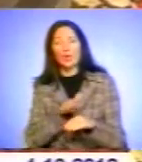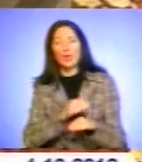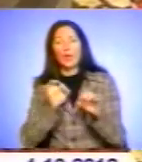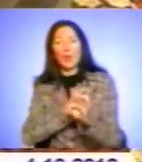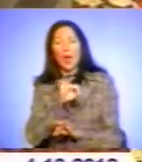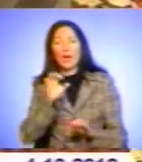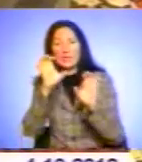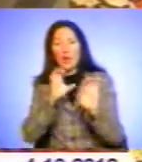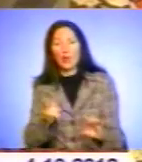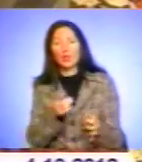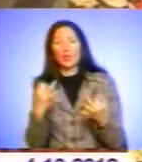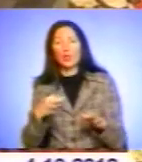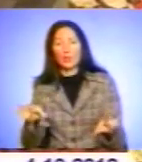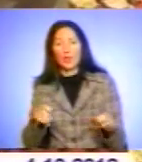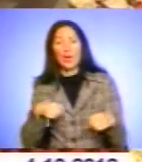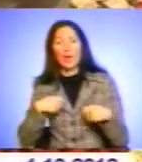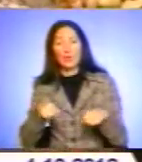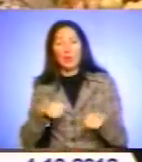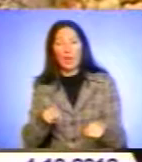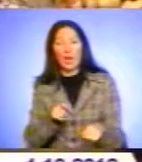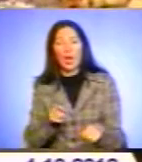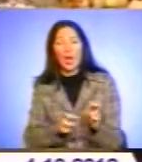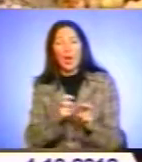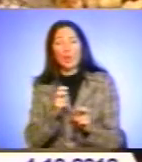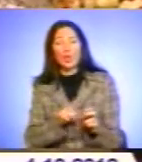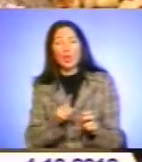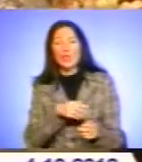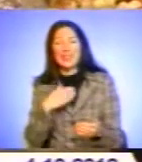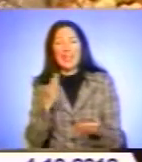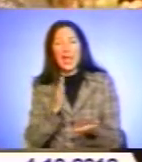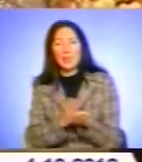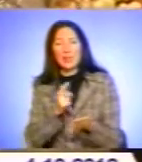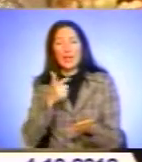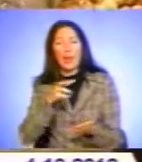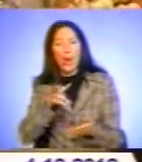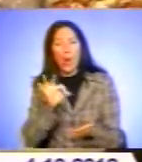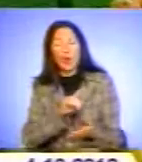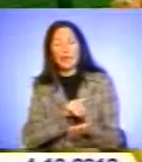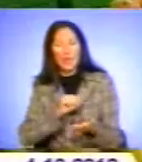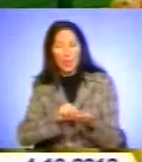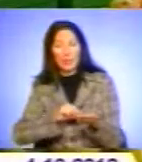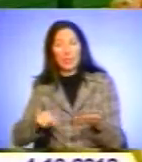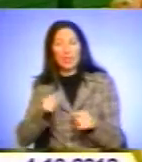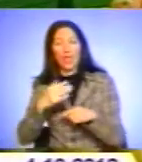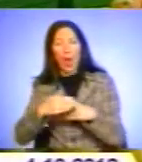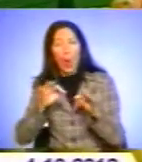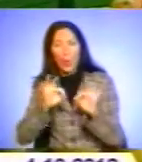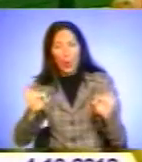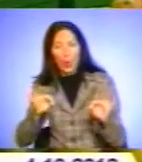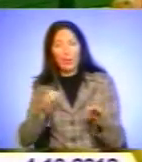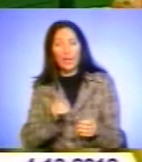дозволяє товаровиробникам продукції, що не містить ГМО, не вказувати цього на упаковці. Натомість маркувати будуть продукти, в яких